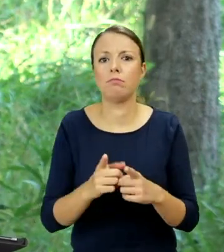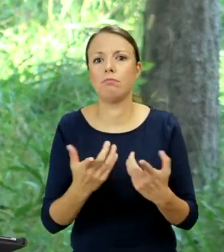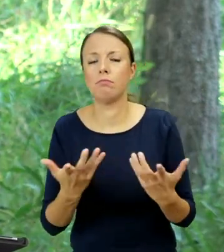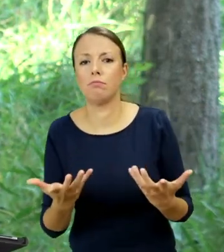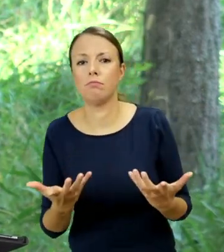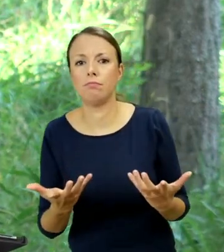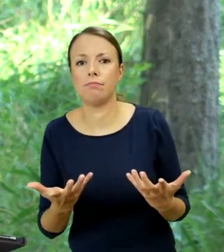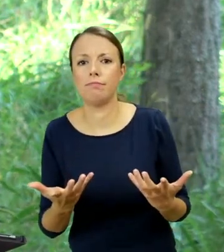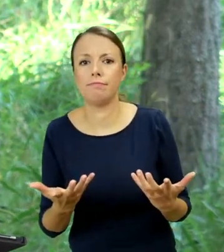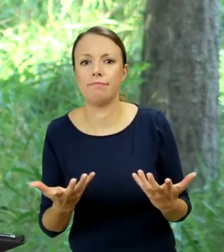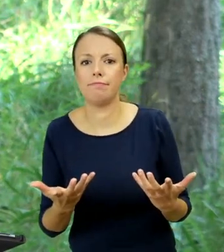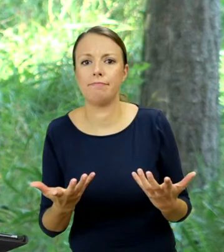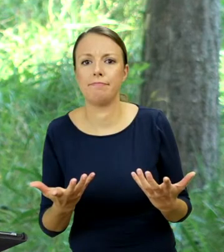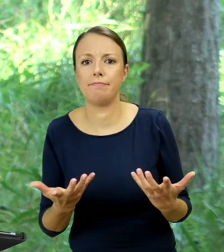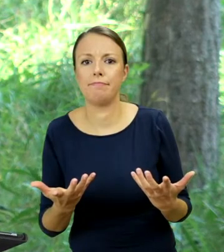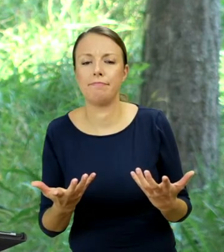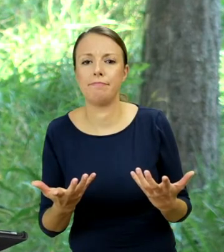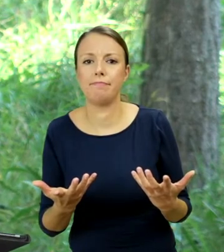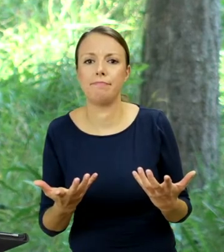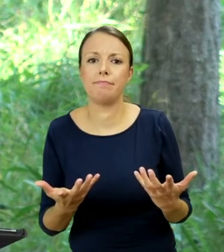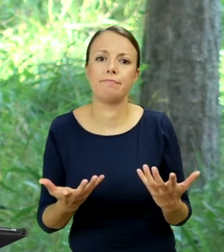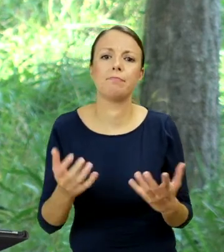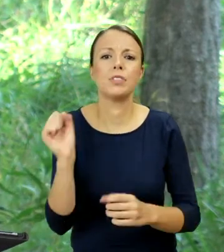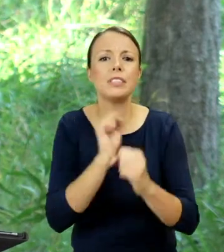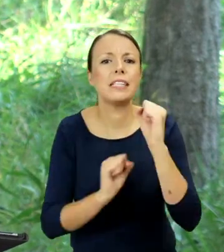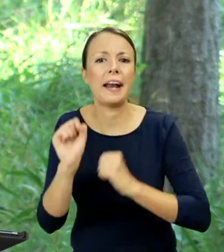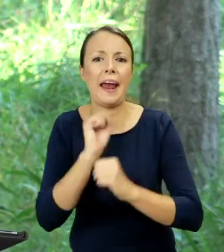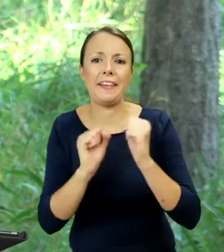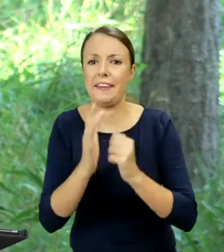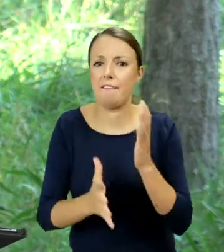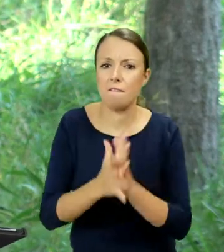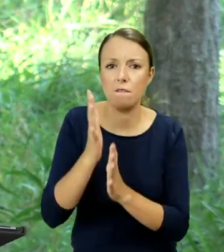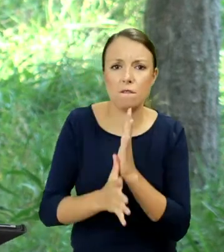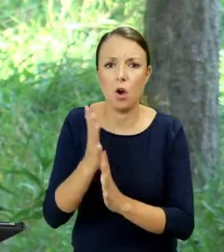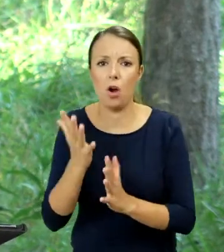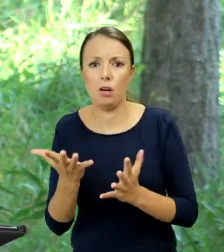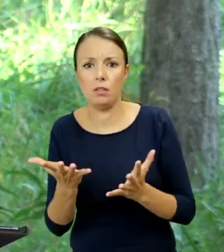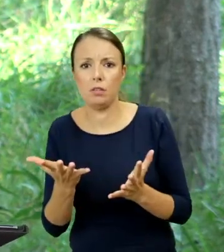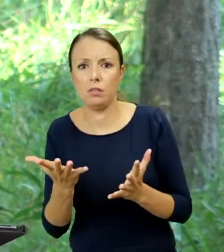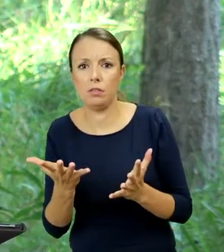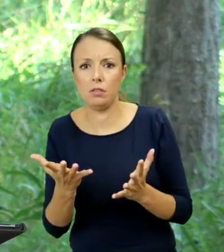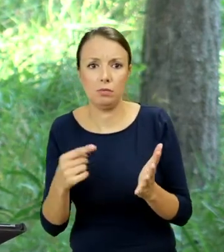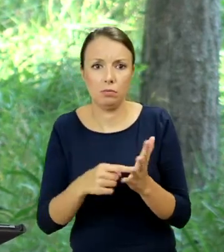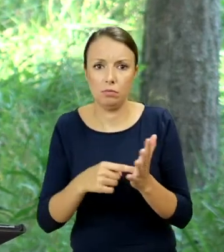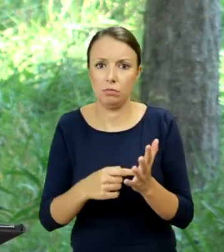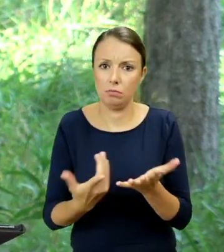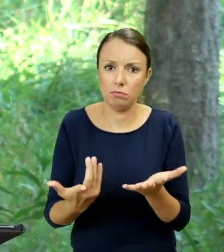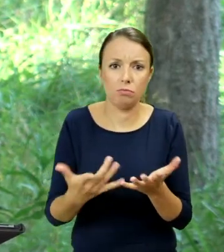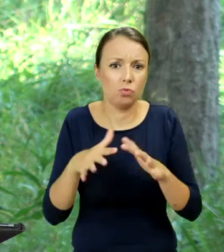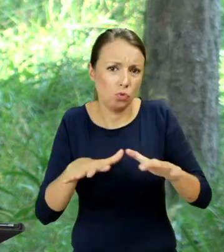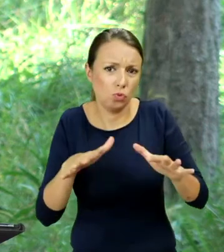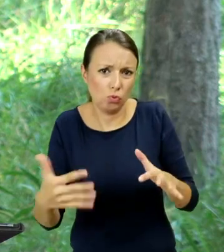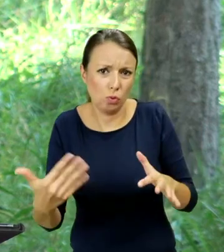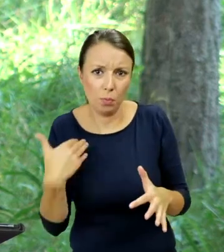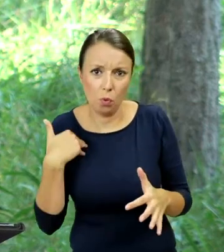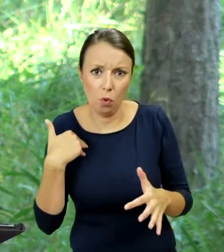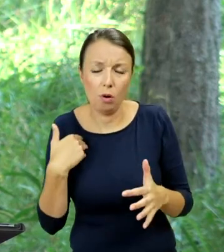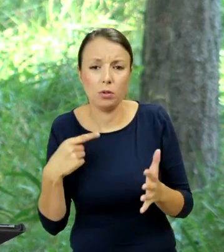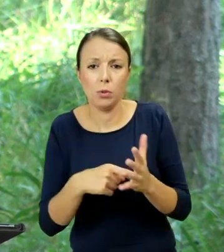w stronę też treningu wojskowego było na tyle duże, że szacuje się, że w tym okresie